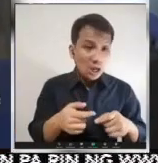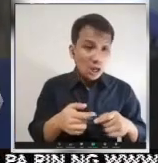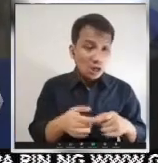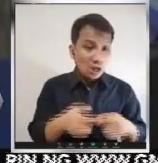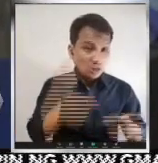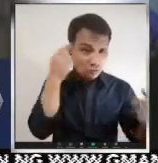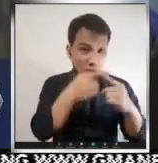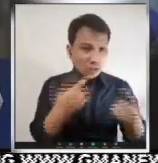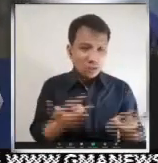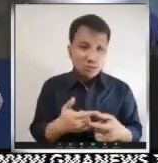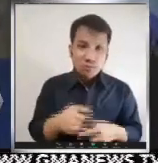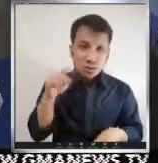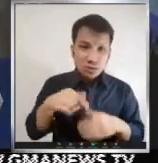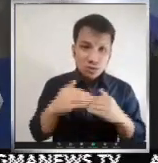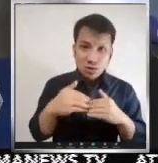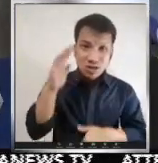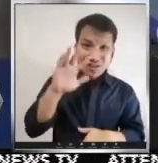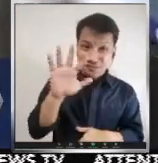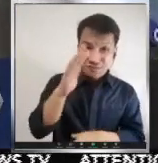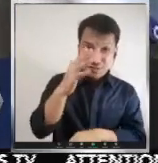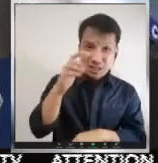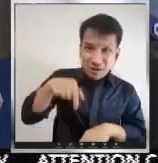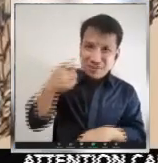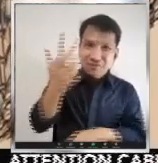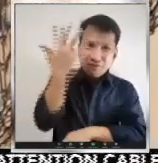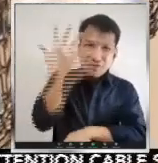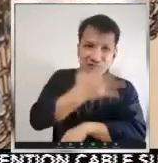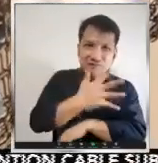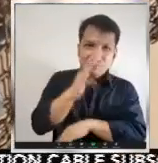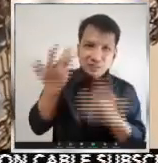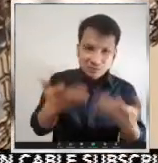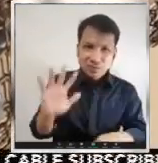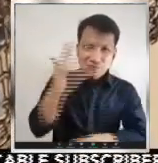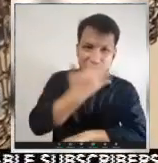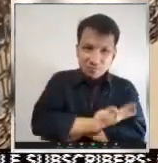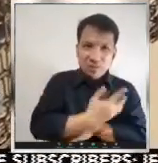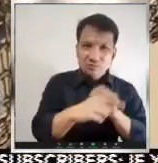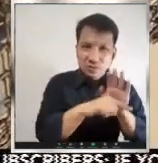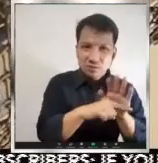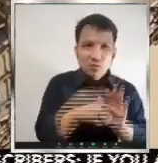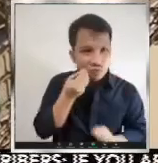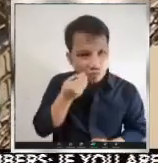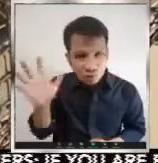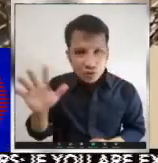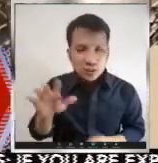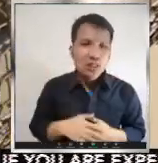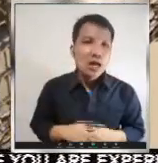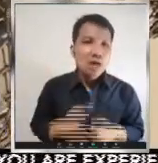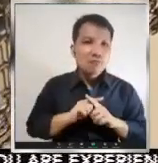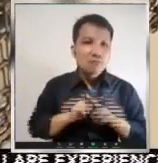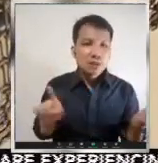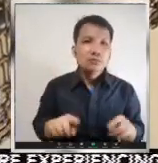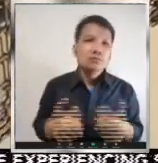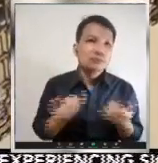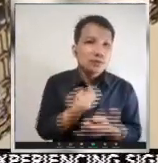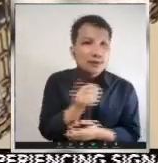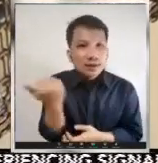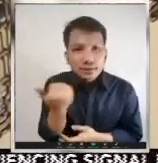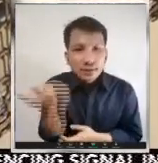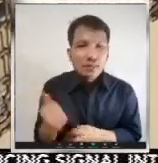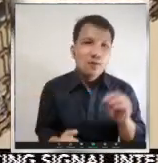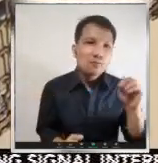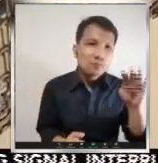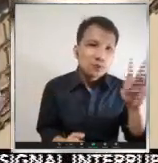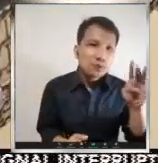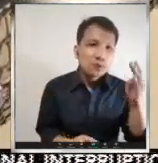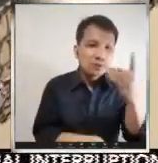negatibo, makakauwi na po sila maximum 5 days. Pero may ilan na nag 14-day quarantine sa Metro Manila at